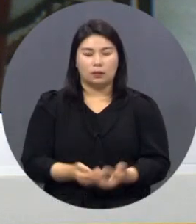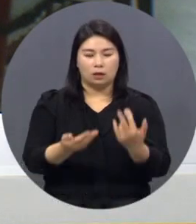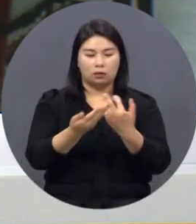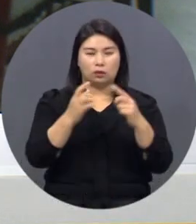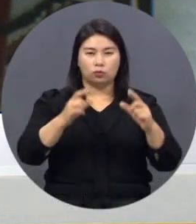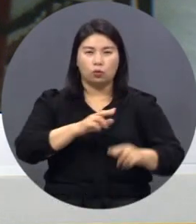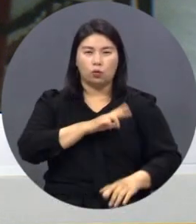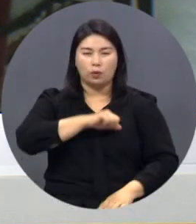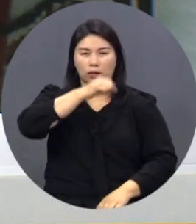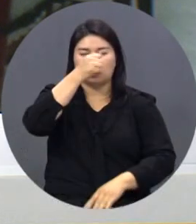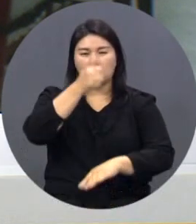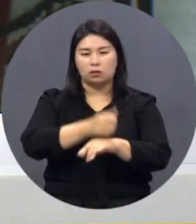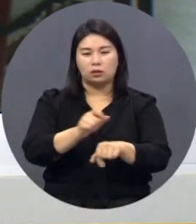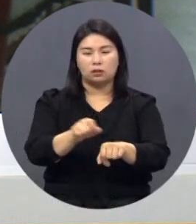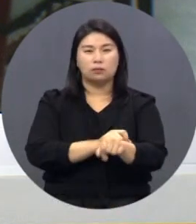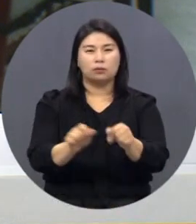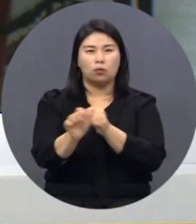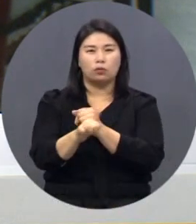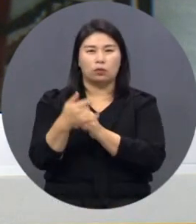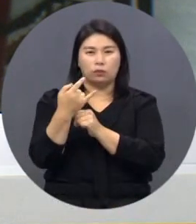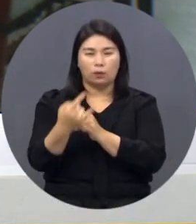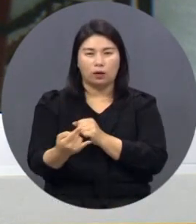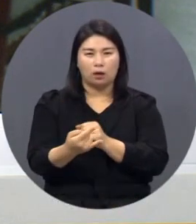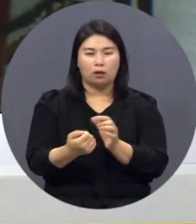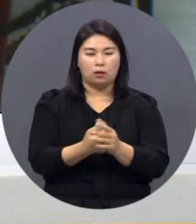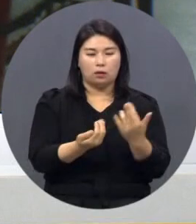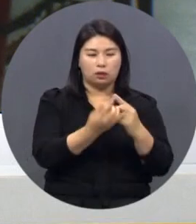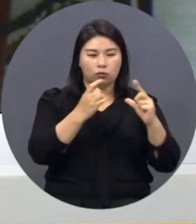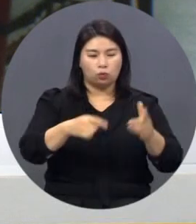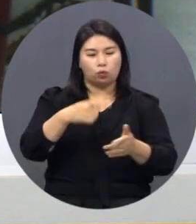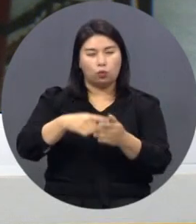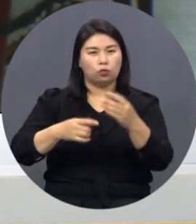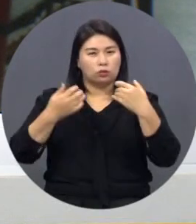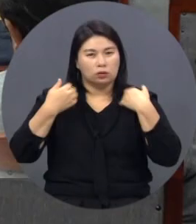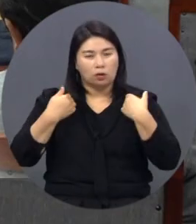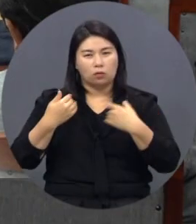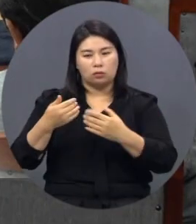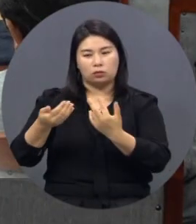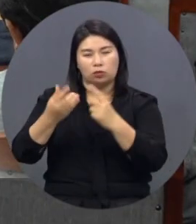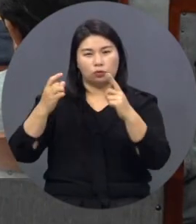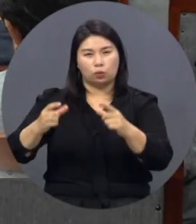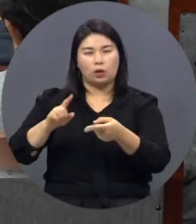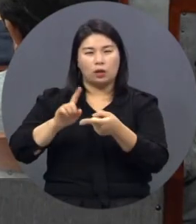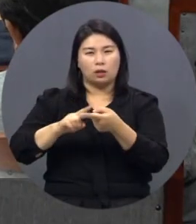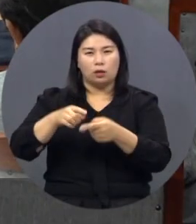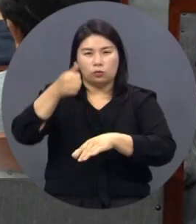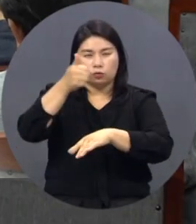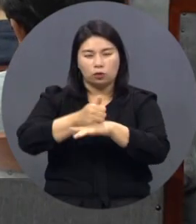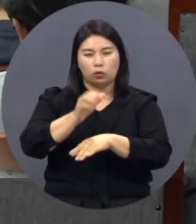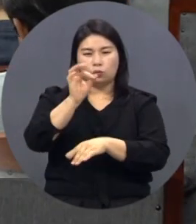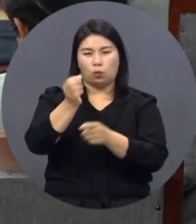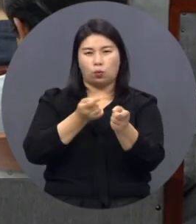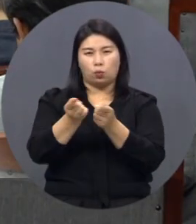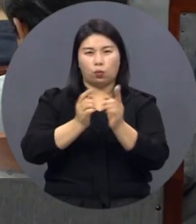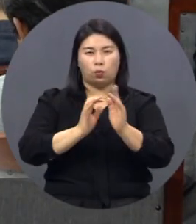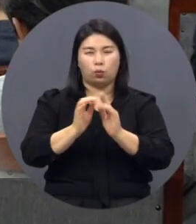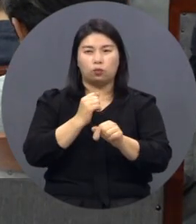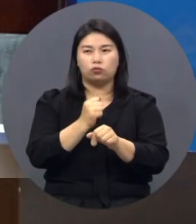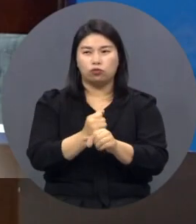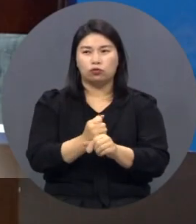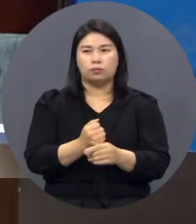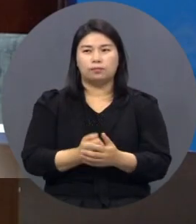제주도 의회 예산 결산 특별위원회가 제주도와 교육청의 추경 예산안에 대한 최종 개수 조정 작업을 벌리고